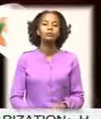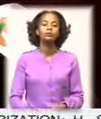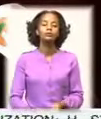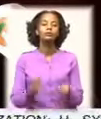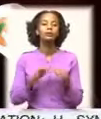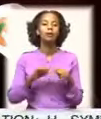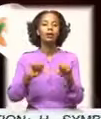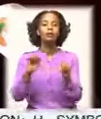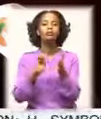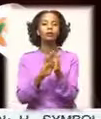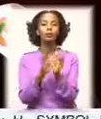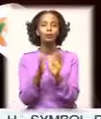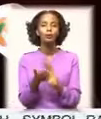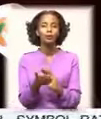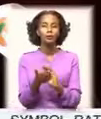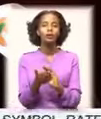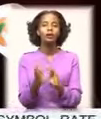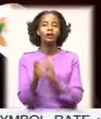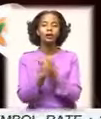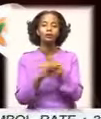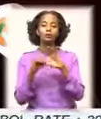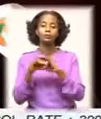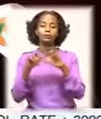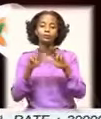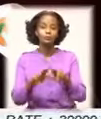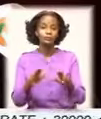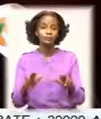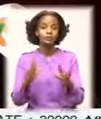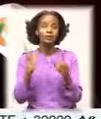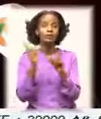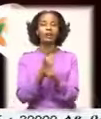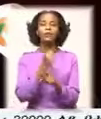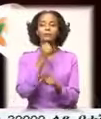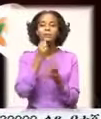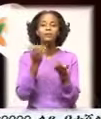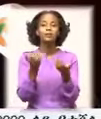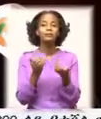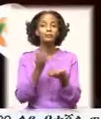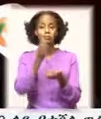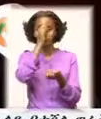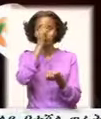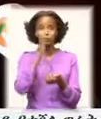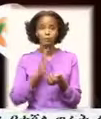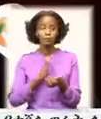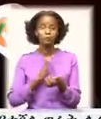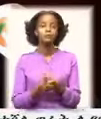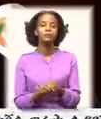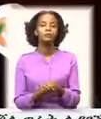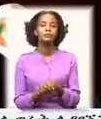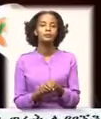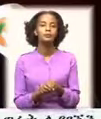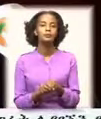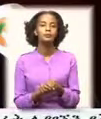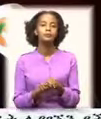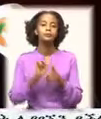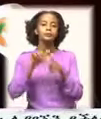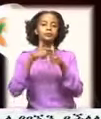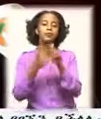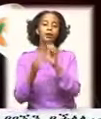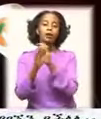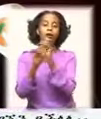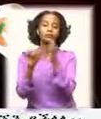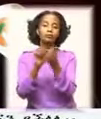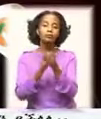ዘላቂ የሆነ አገር ውስጥ መረጋጋት እንዳይፈጠር የሚፈልጉ ኃይሎች ኦልሬዲ አገር